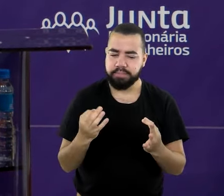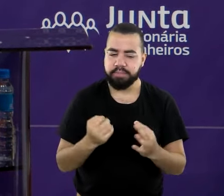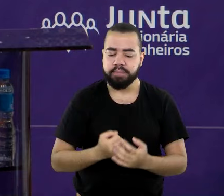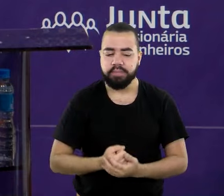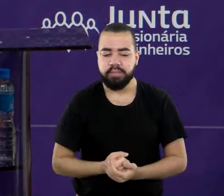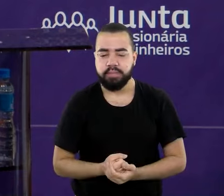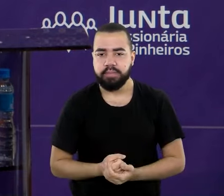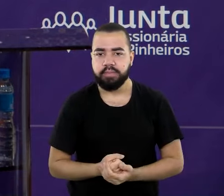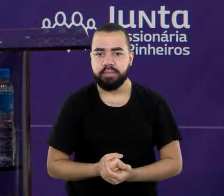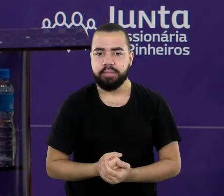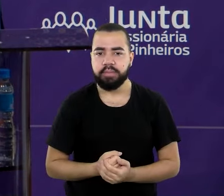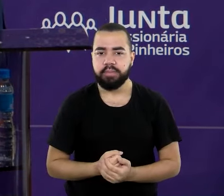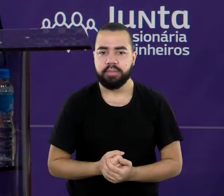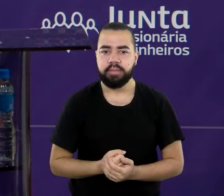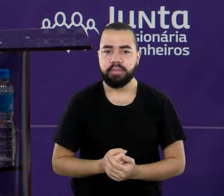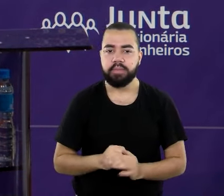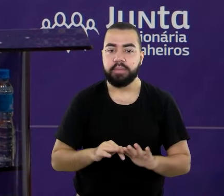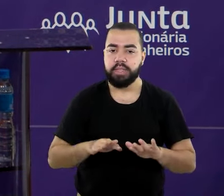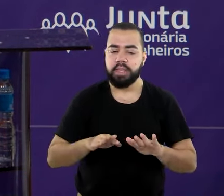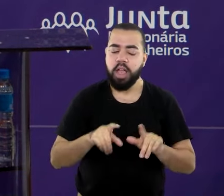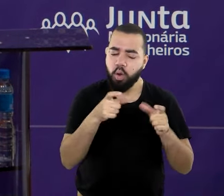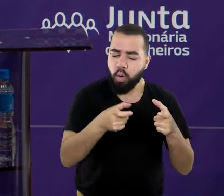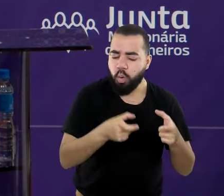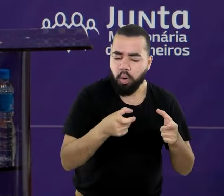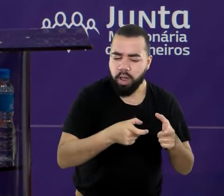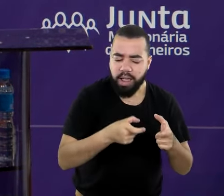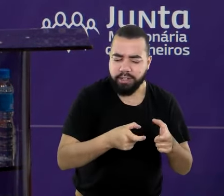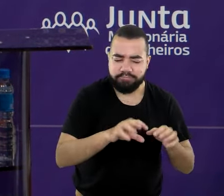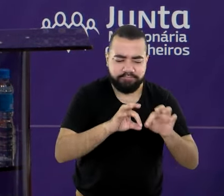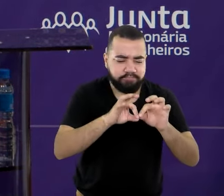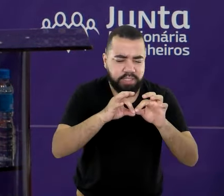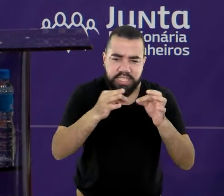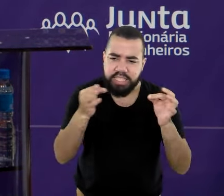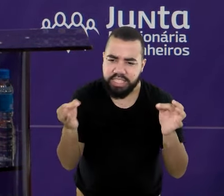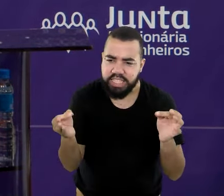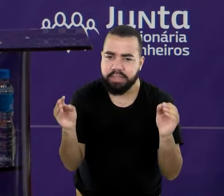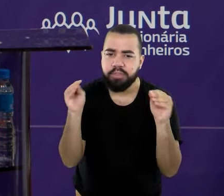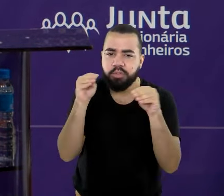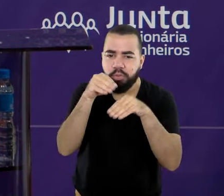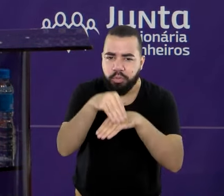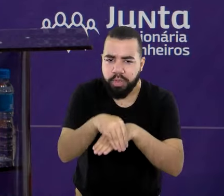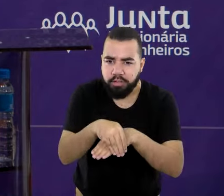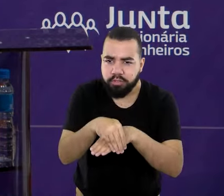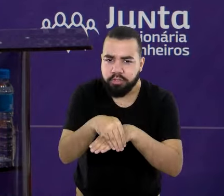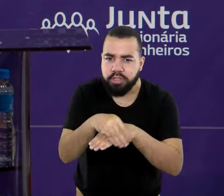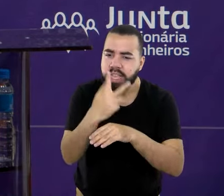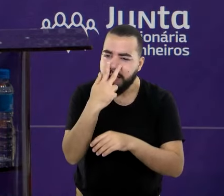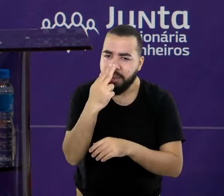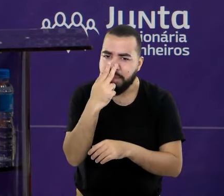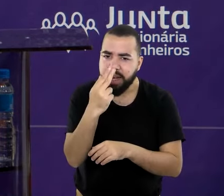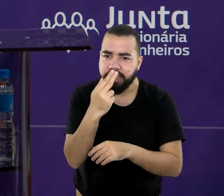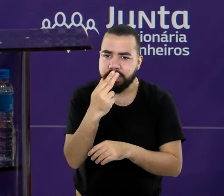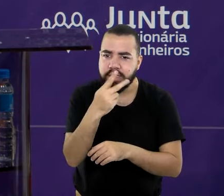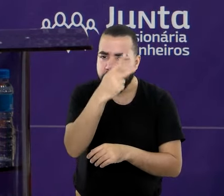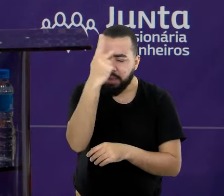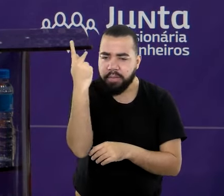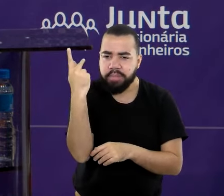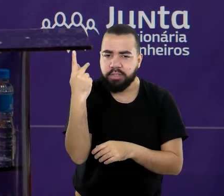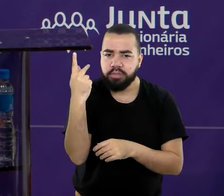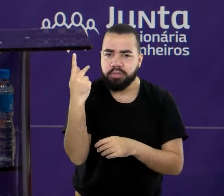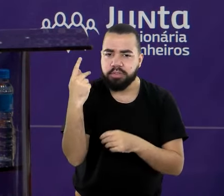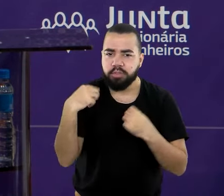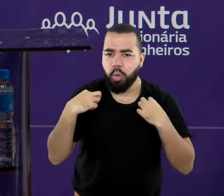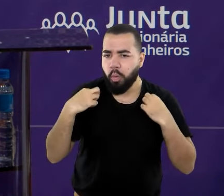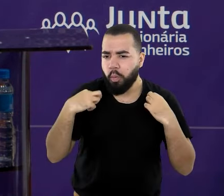사람들이 벌거벗고 있는 나체촌이라는 것입니다. Era um lugar tão humilde que sabe aquele lugar de nudismo assim? 목사님 걱정이